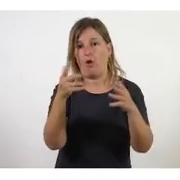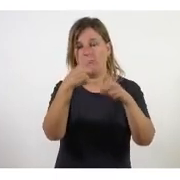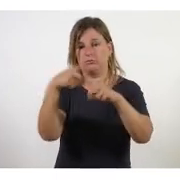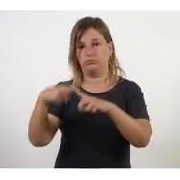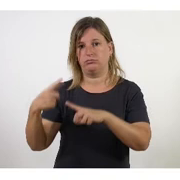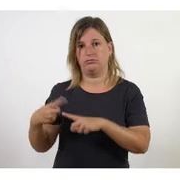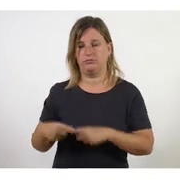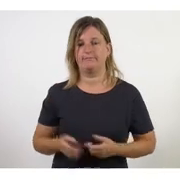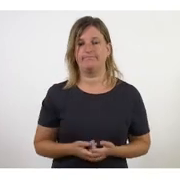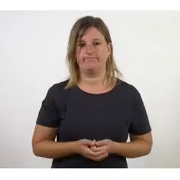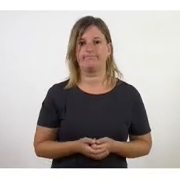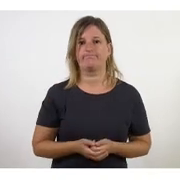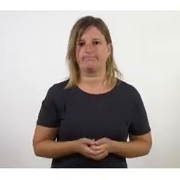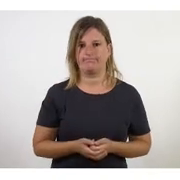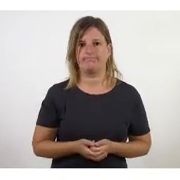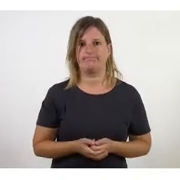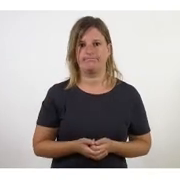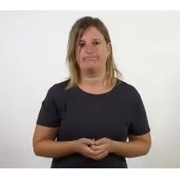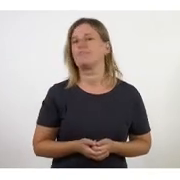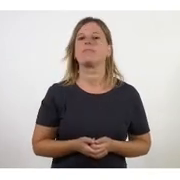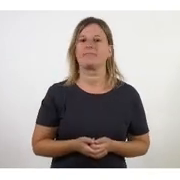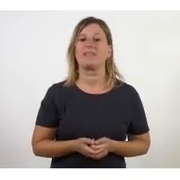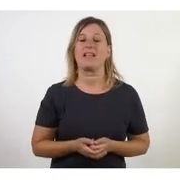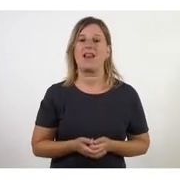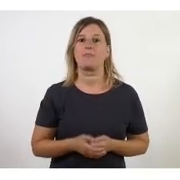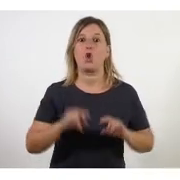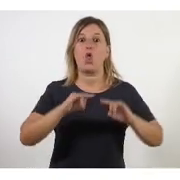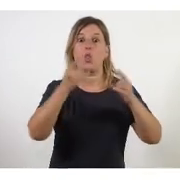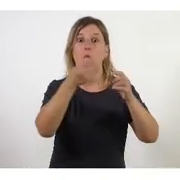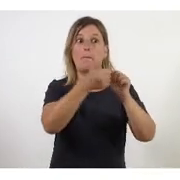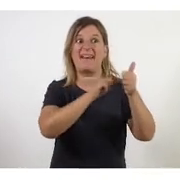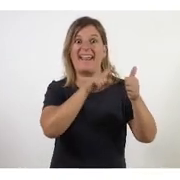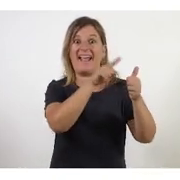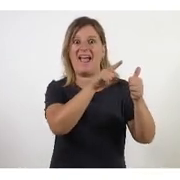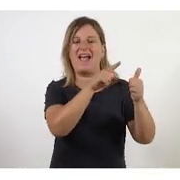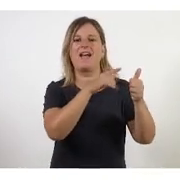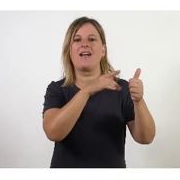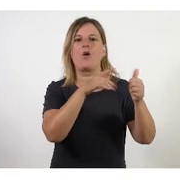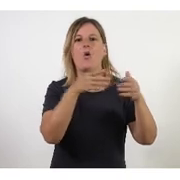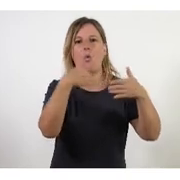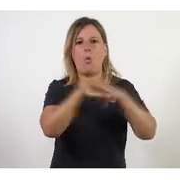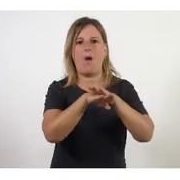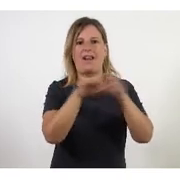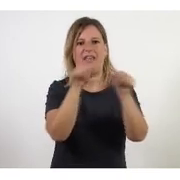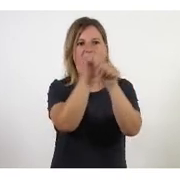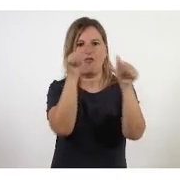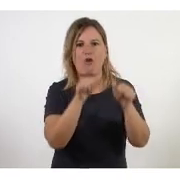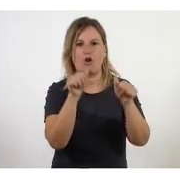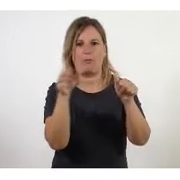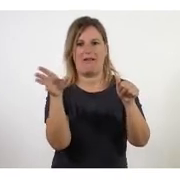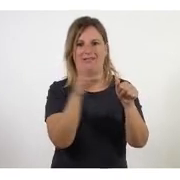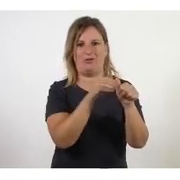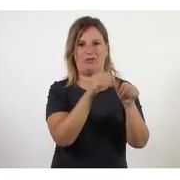els estils. Vale? Clar, perquè amb duplicar guardem els estils i de l'altra manera ho hem de tornar a configurar. Clar, exacte. El duplicat de les